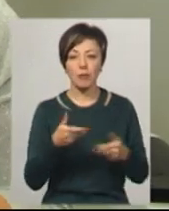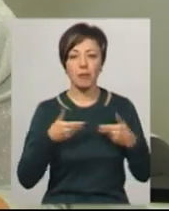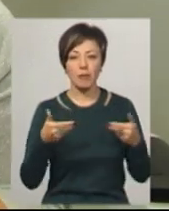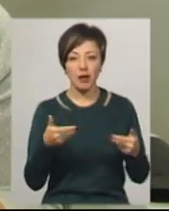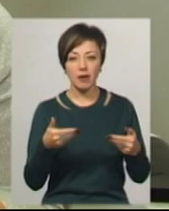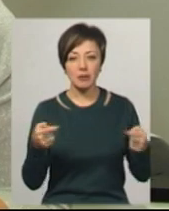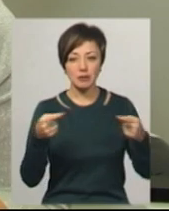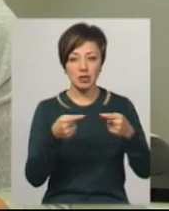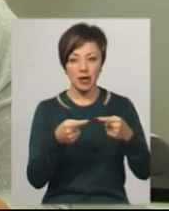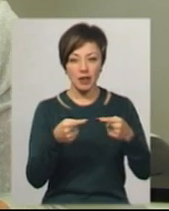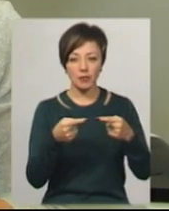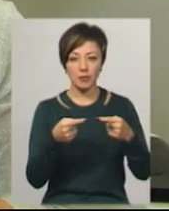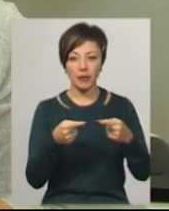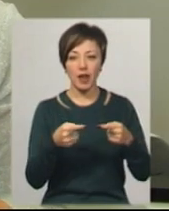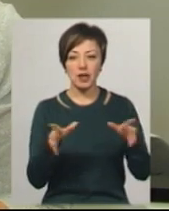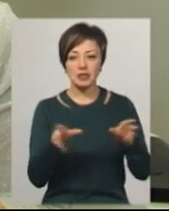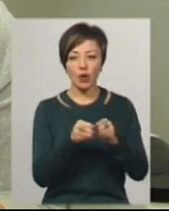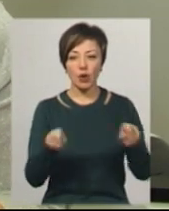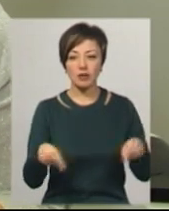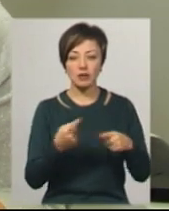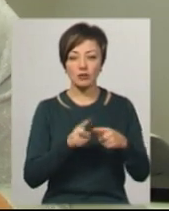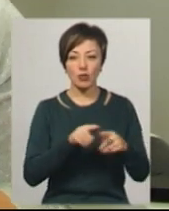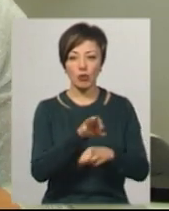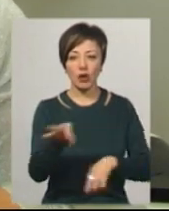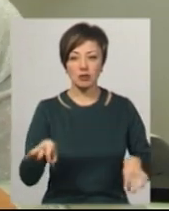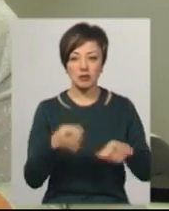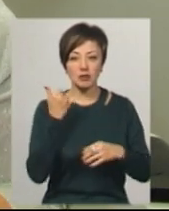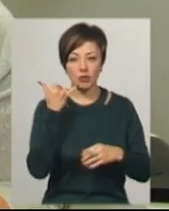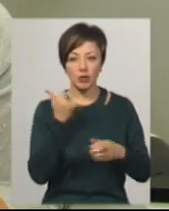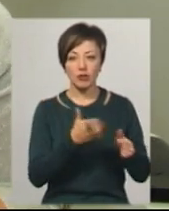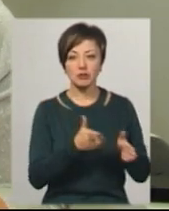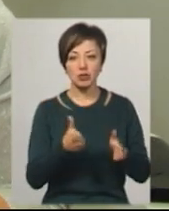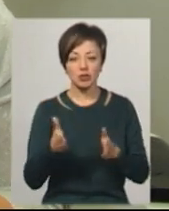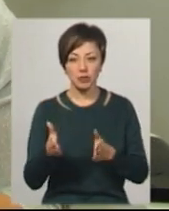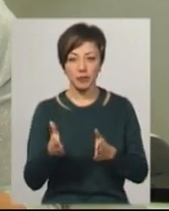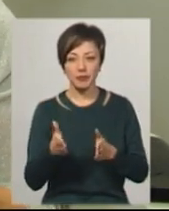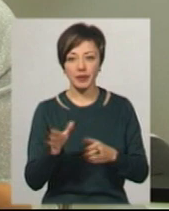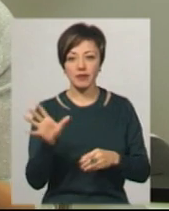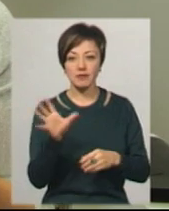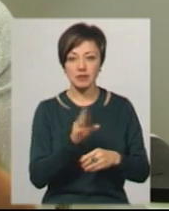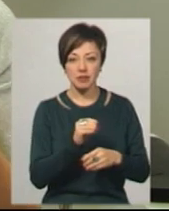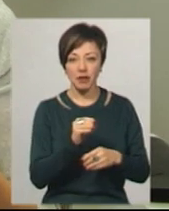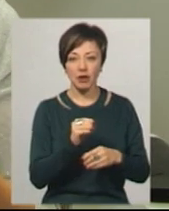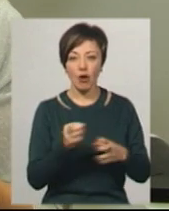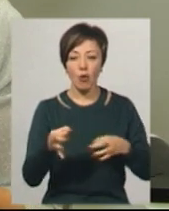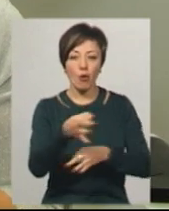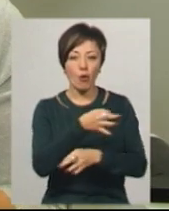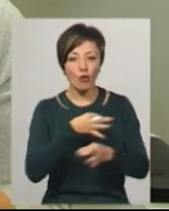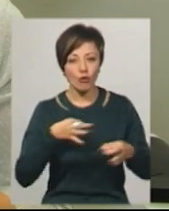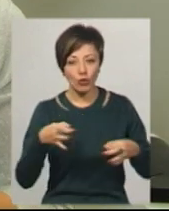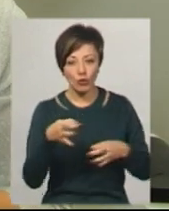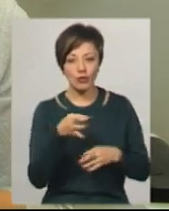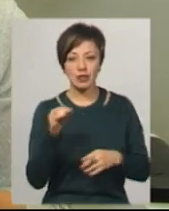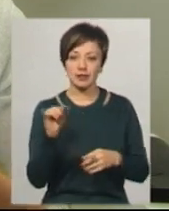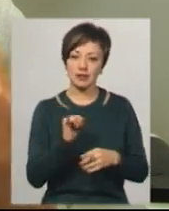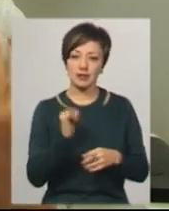безпосередньо з організаторами цього проєкта в телефонному режимі все обговорювали